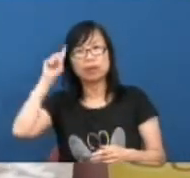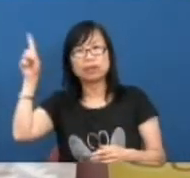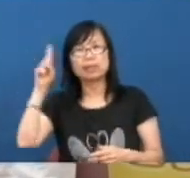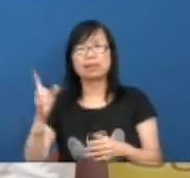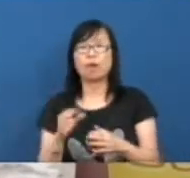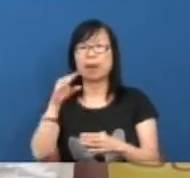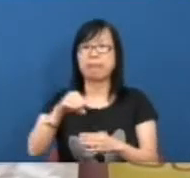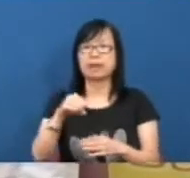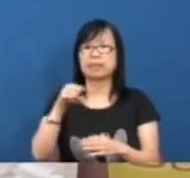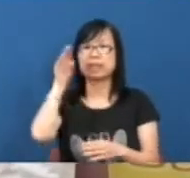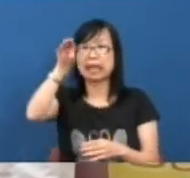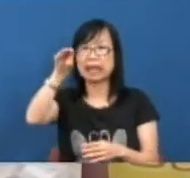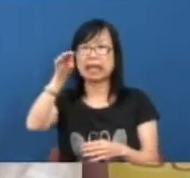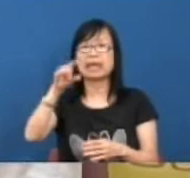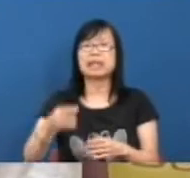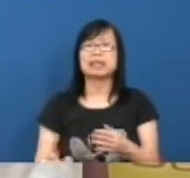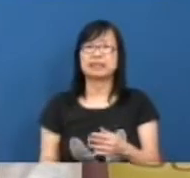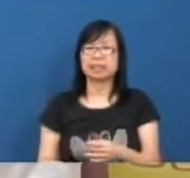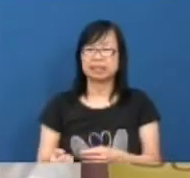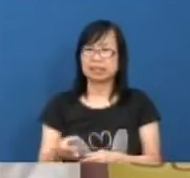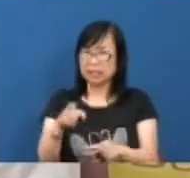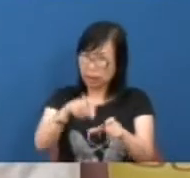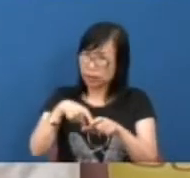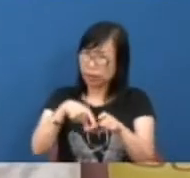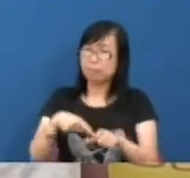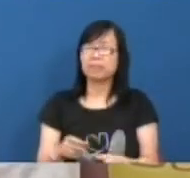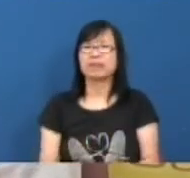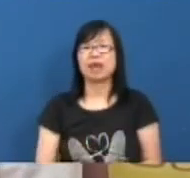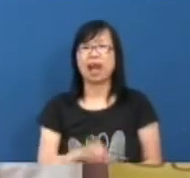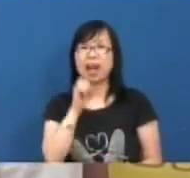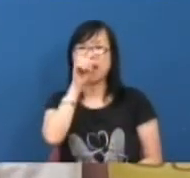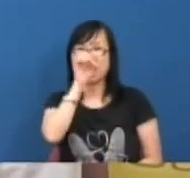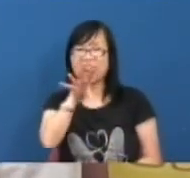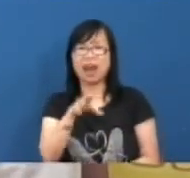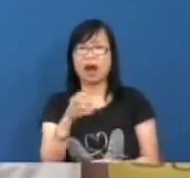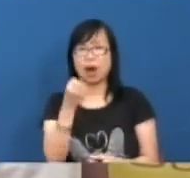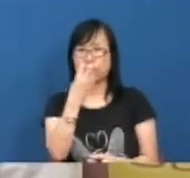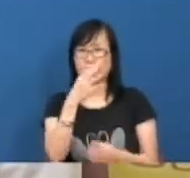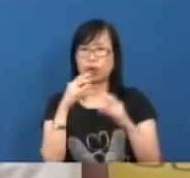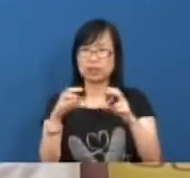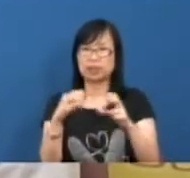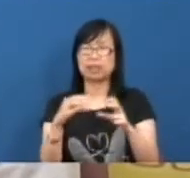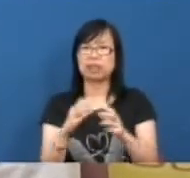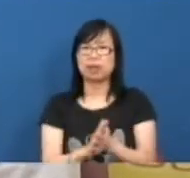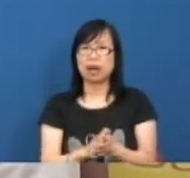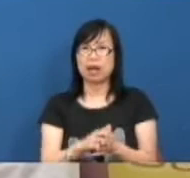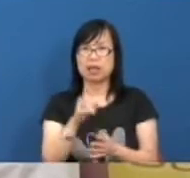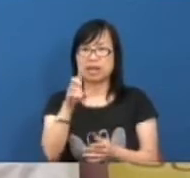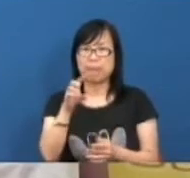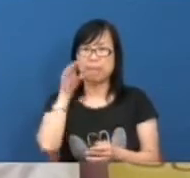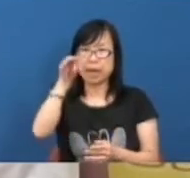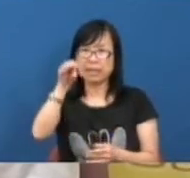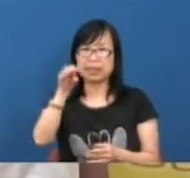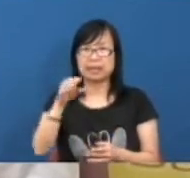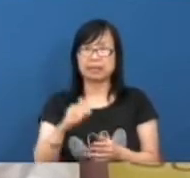萬億嘅進帳。嗱，諷刺港鐵啊！天生你是個百億身家的巨商